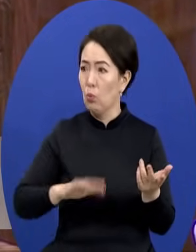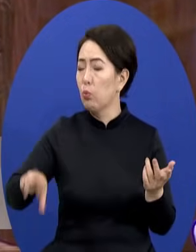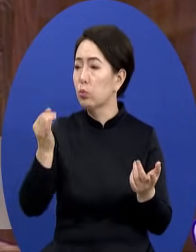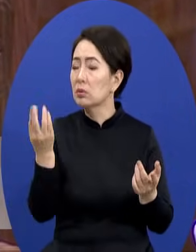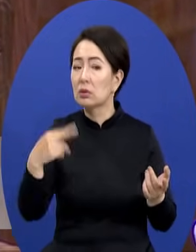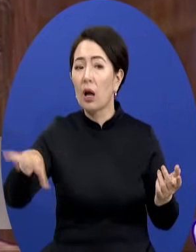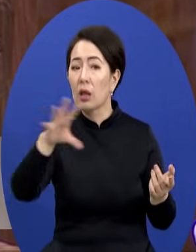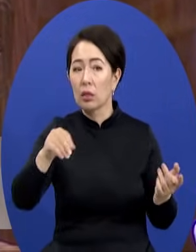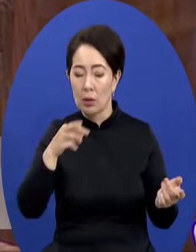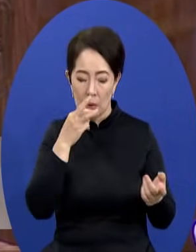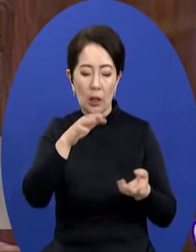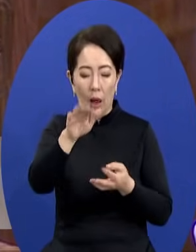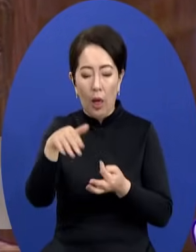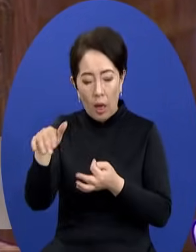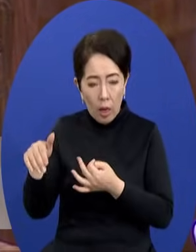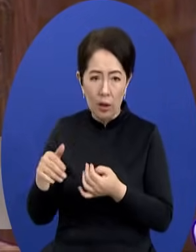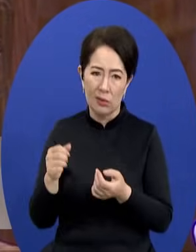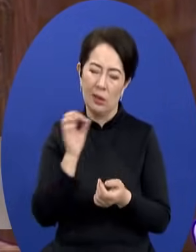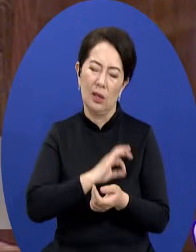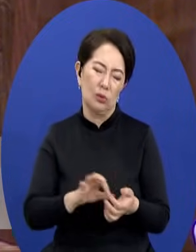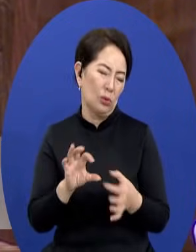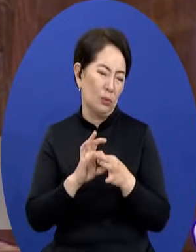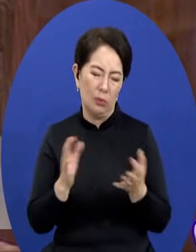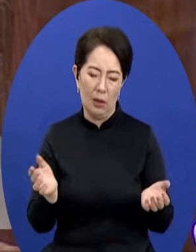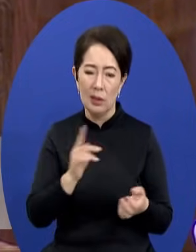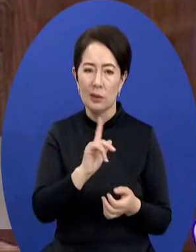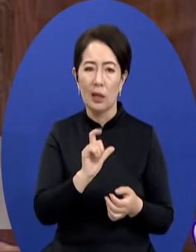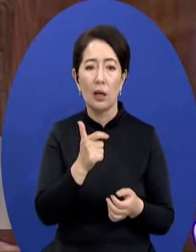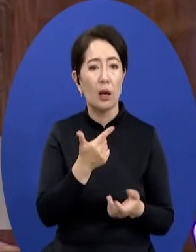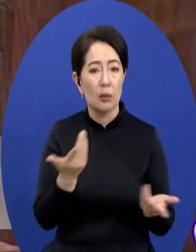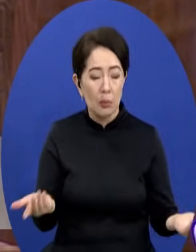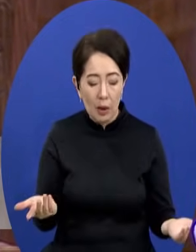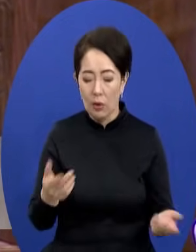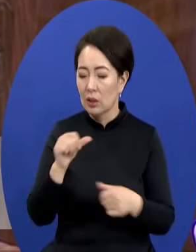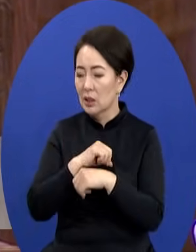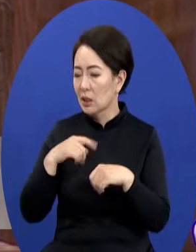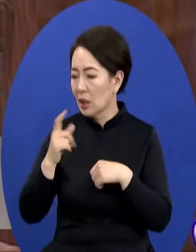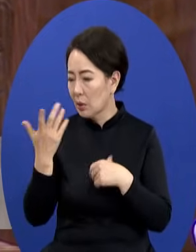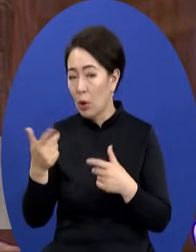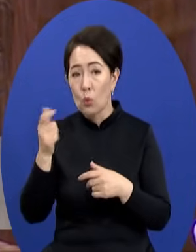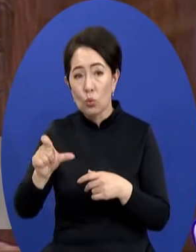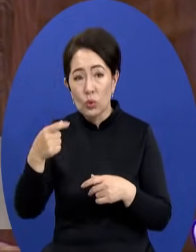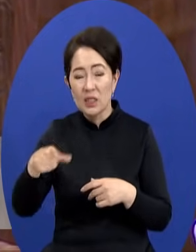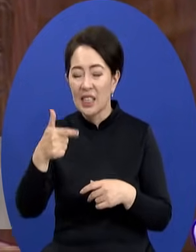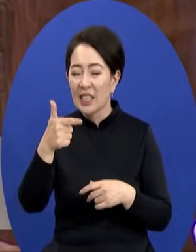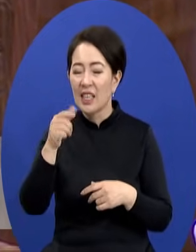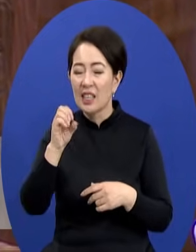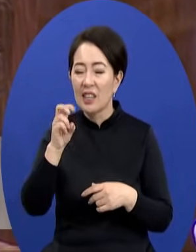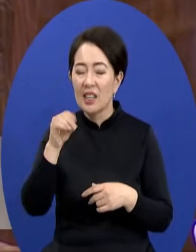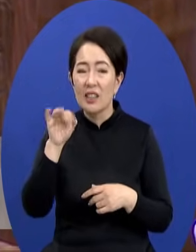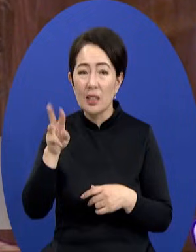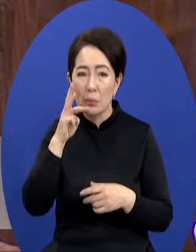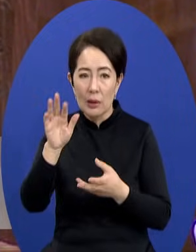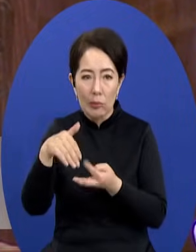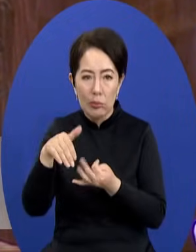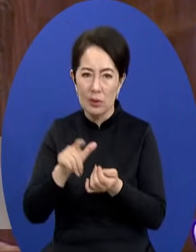энэ мэдээллийг цуглуулах ер нь ямар ч ашиглалт болох. Захиргааны хэрэг дээр ч байхгүй, иргэний хэрэг дээр ч бид хүний генетик мэдээллийг цуглуулж явах шаардлага бол байхгүй.